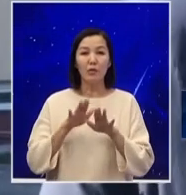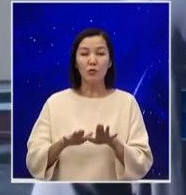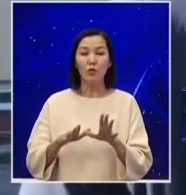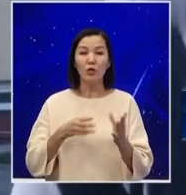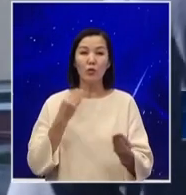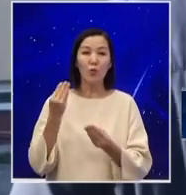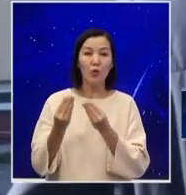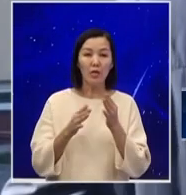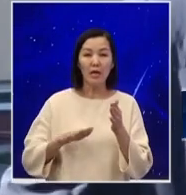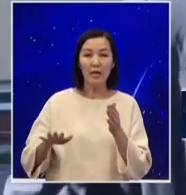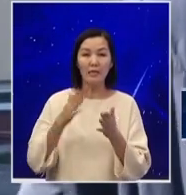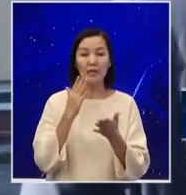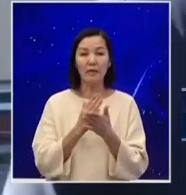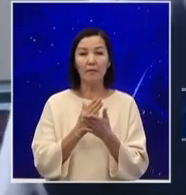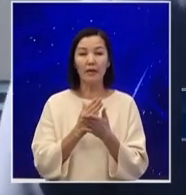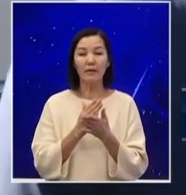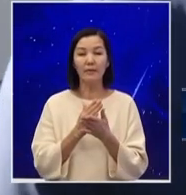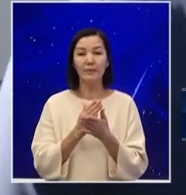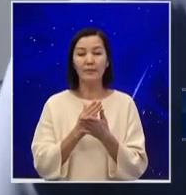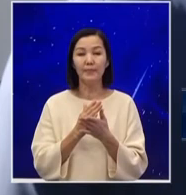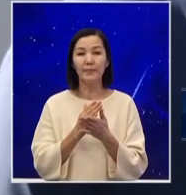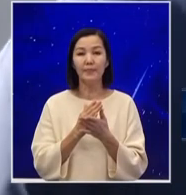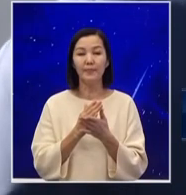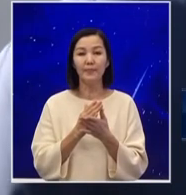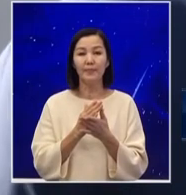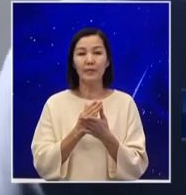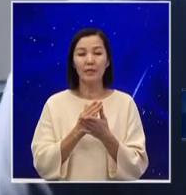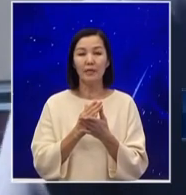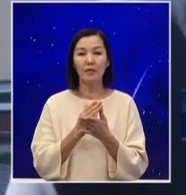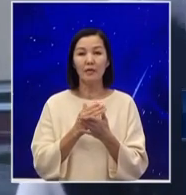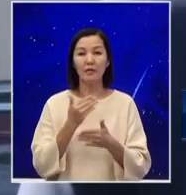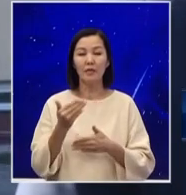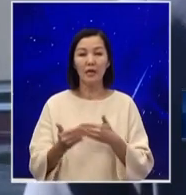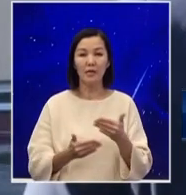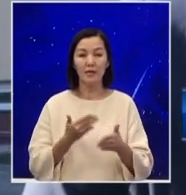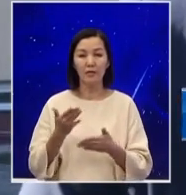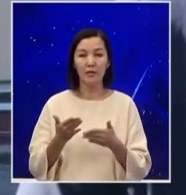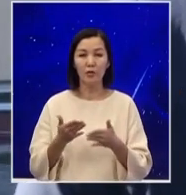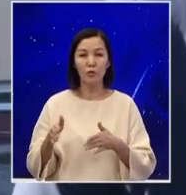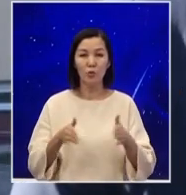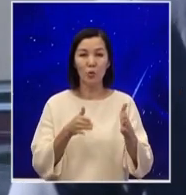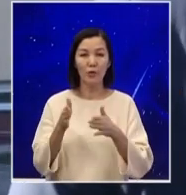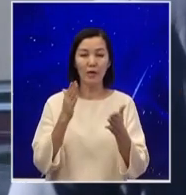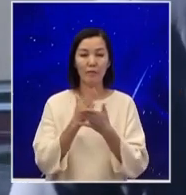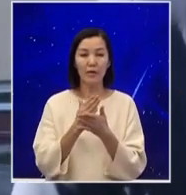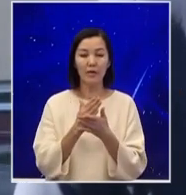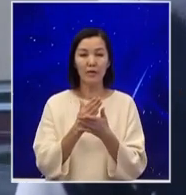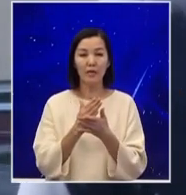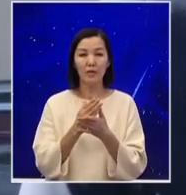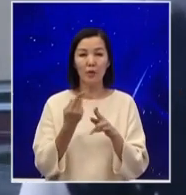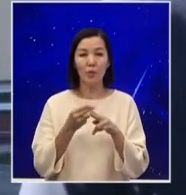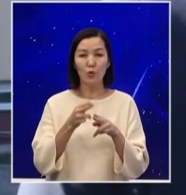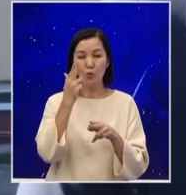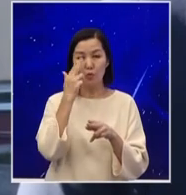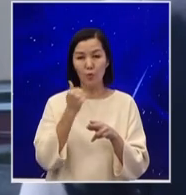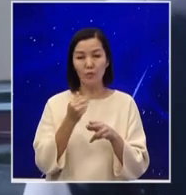бар. Автотұрақтарын жасалған, машина ары-бері автотұрақ жүретін жолдары бар. Өте ыңғайлы